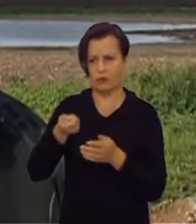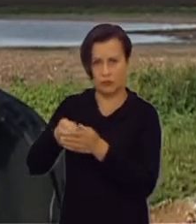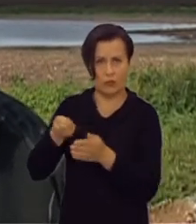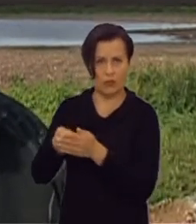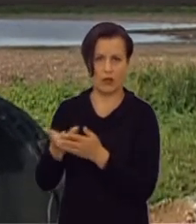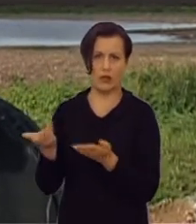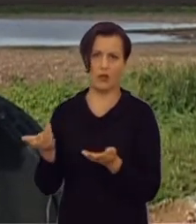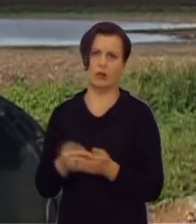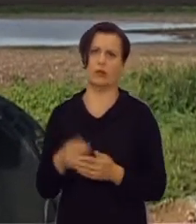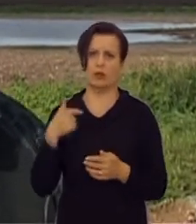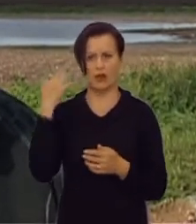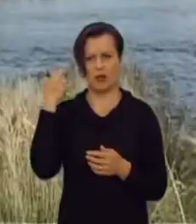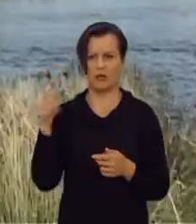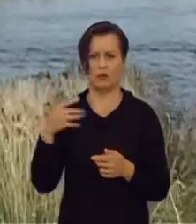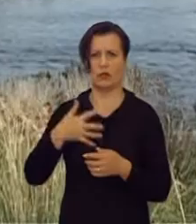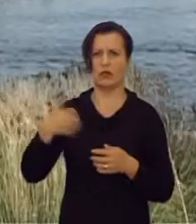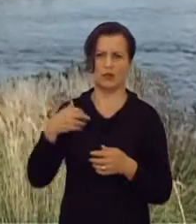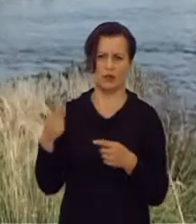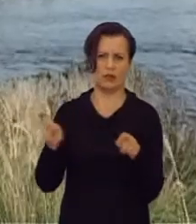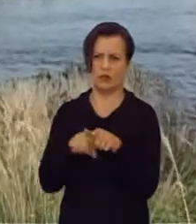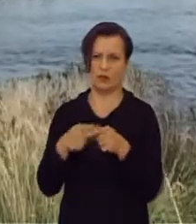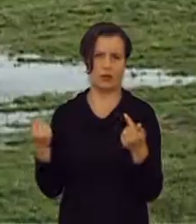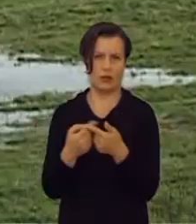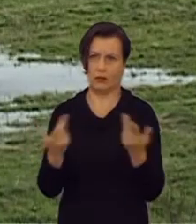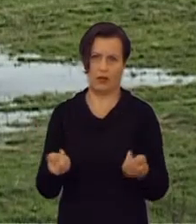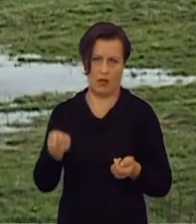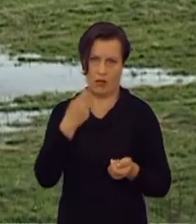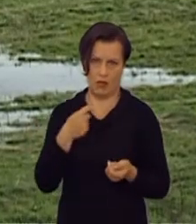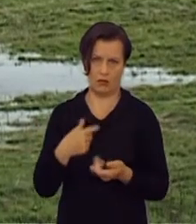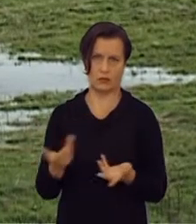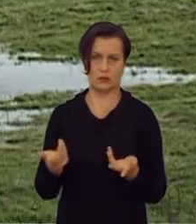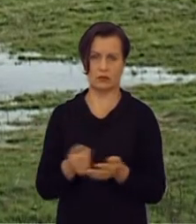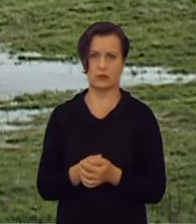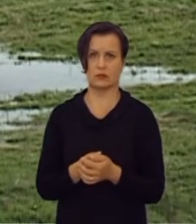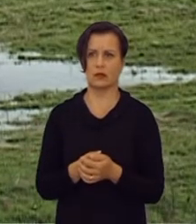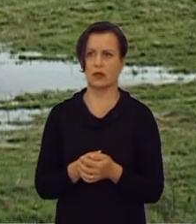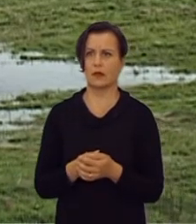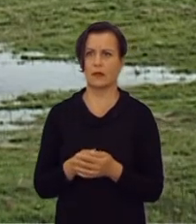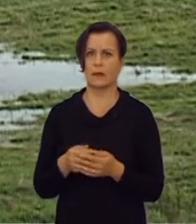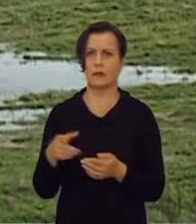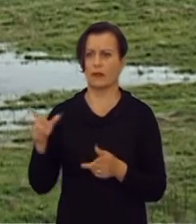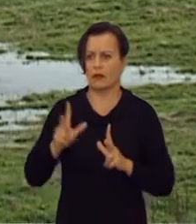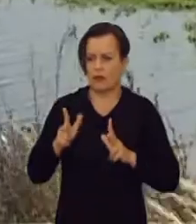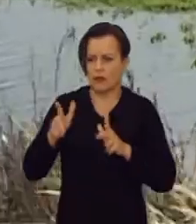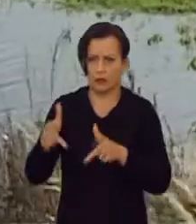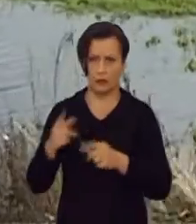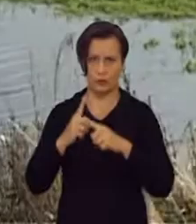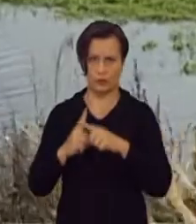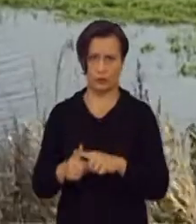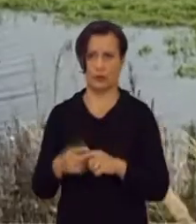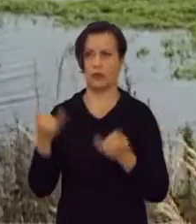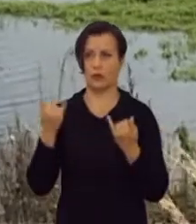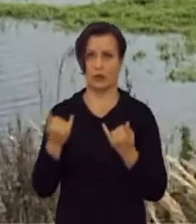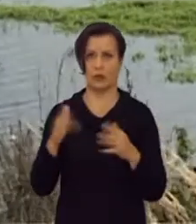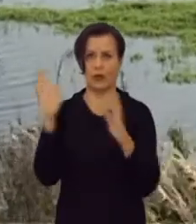bandys užšelti, bet aš manau, kad ir gyvuliukam bus nebe. Tinkami tie grūdai. Iš vis negalim įvažiuoti. Iš vis į to labiau,